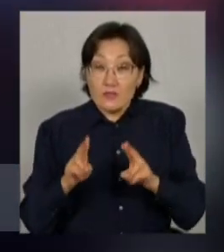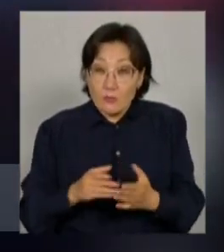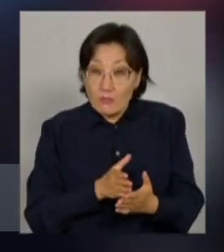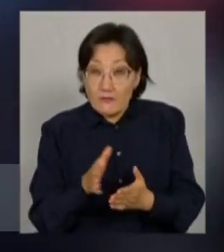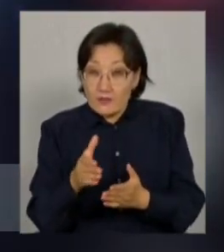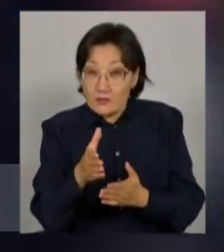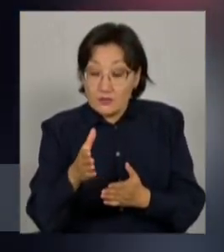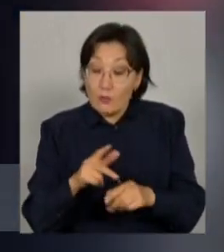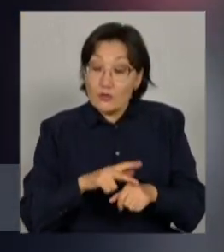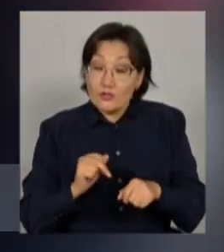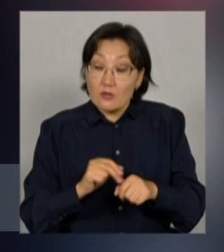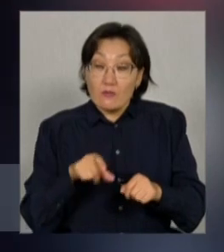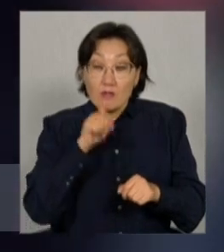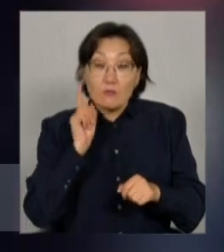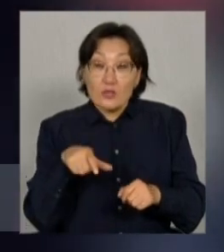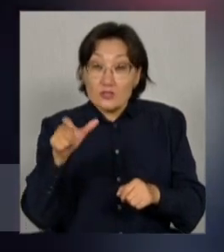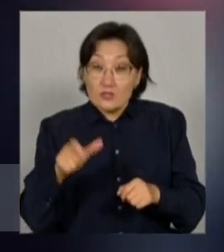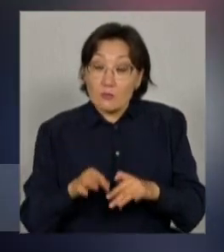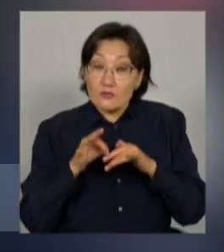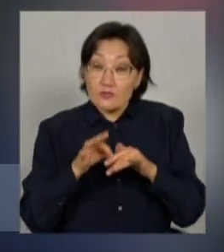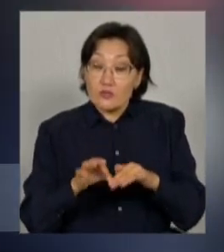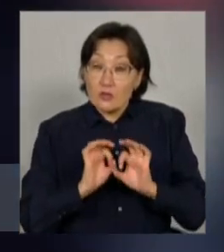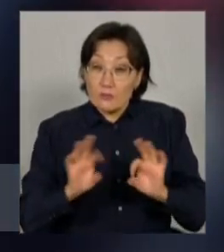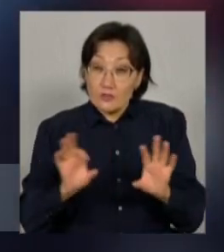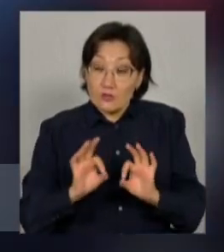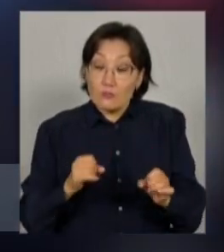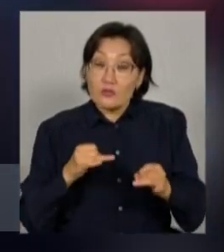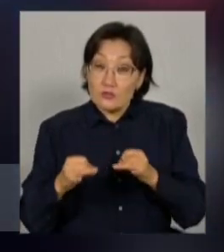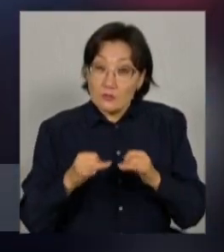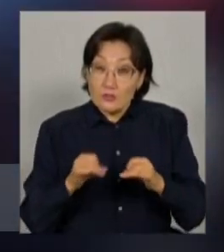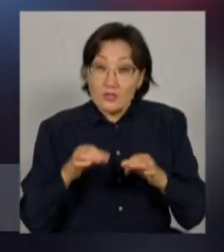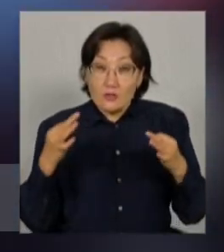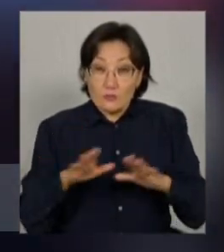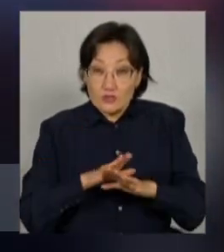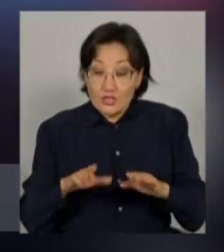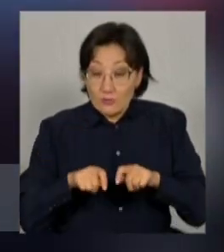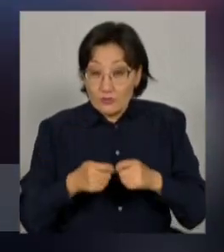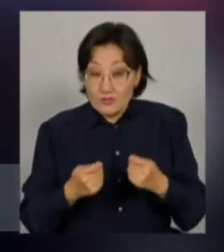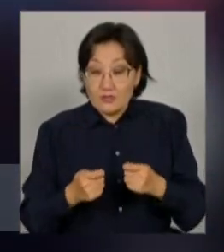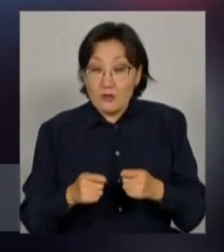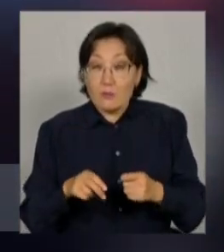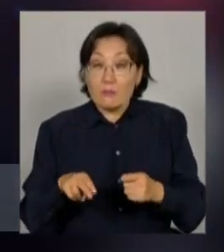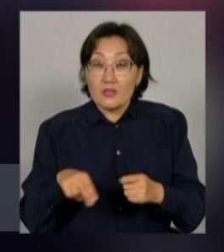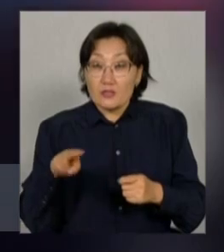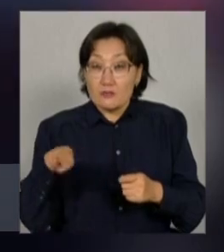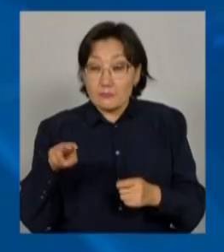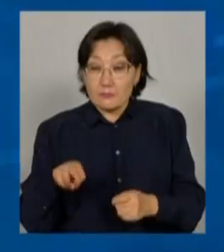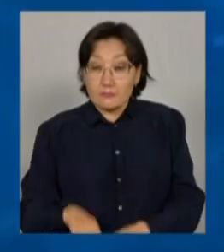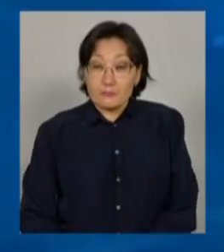маневрирования. В полиции с молодым человеком провели профилактическую беседу о недопущении нарушений ПДД.